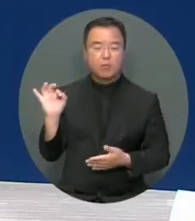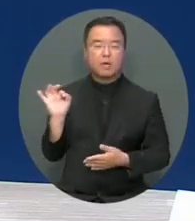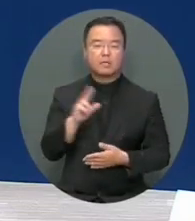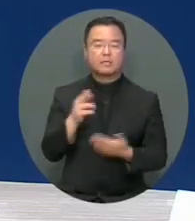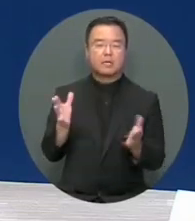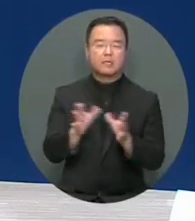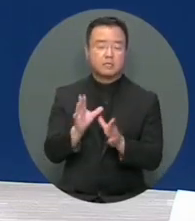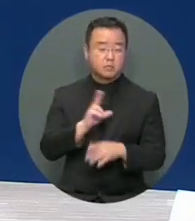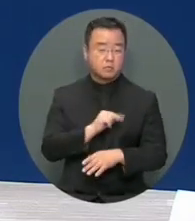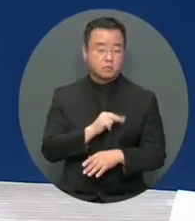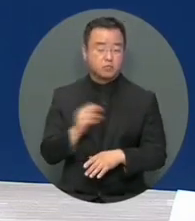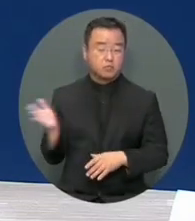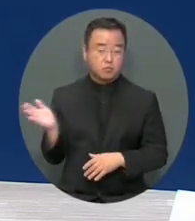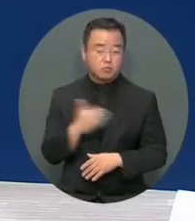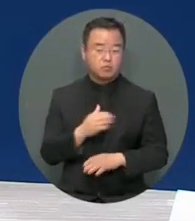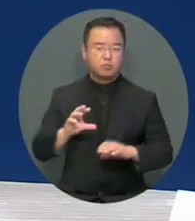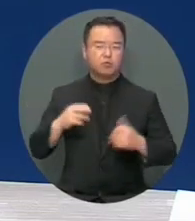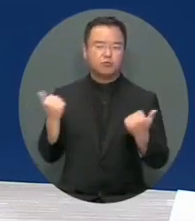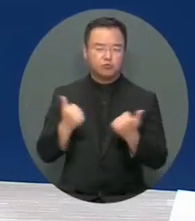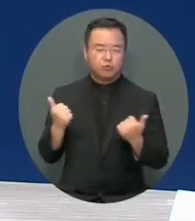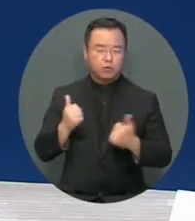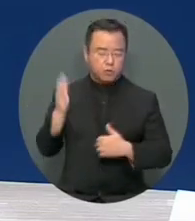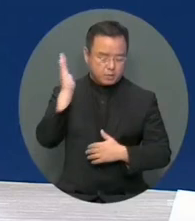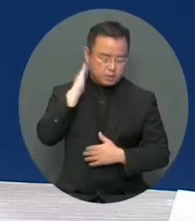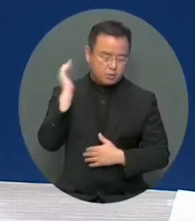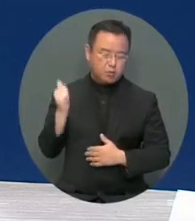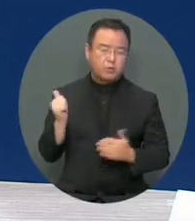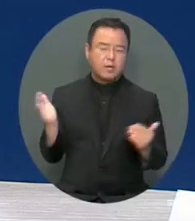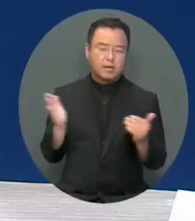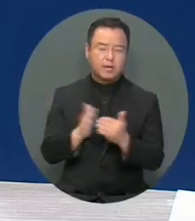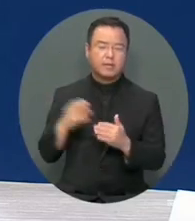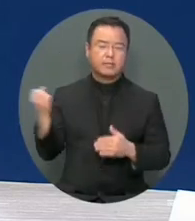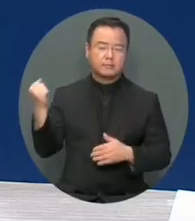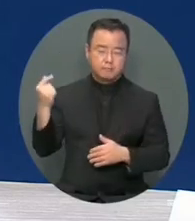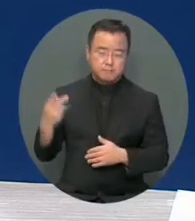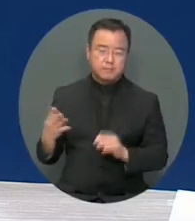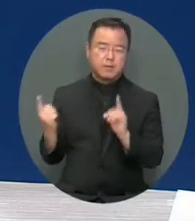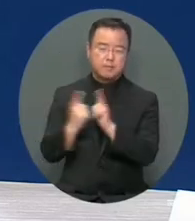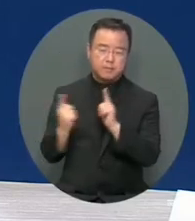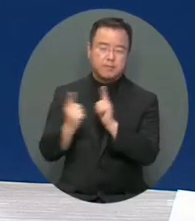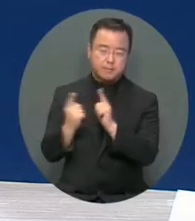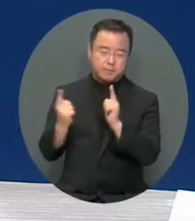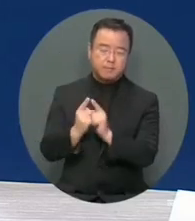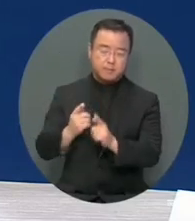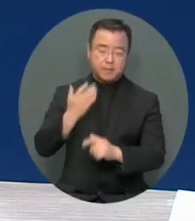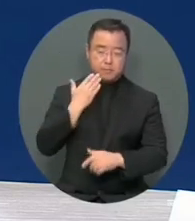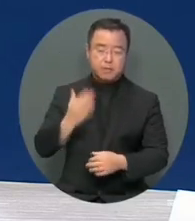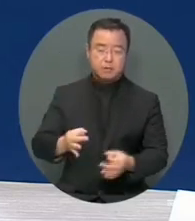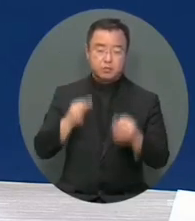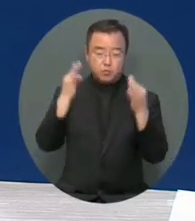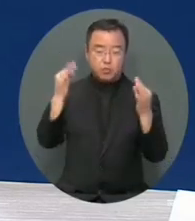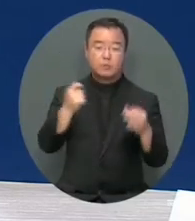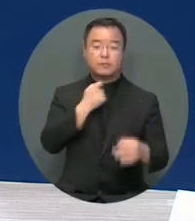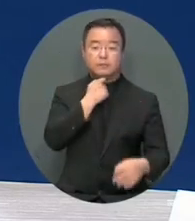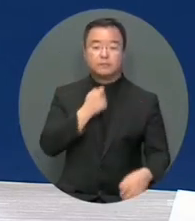의원을 포함해서 국회와 대통령이 좀 더 자주 만날 수 있는 기회를 만들도록 노력해 나가겠습니다.